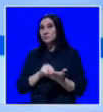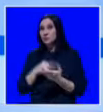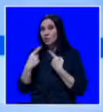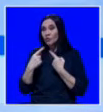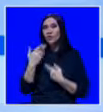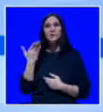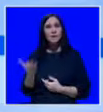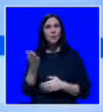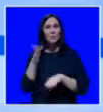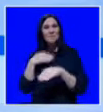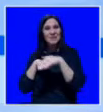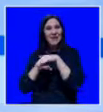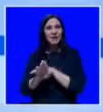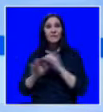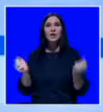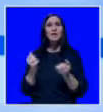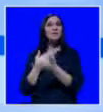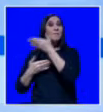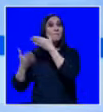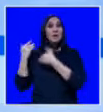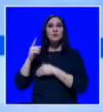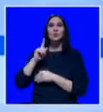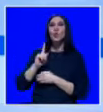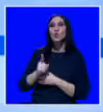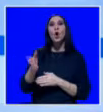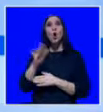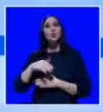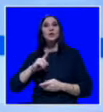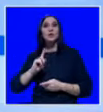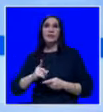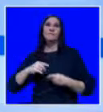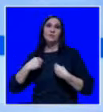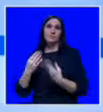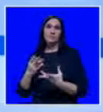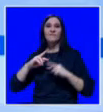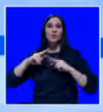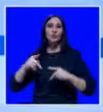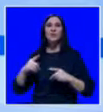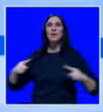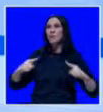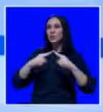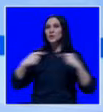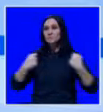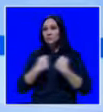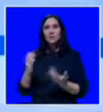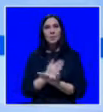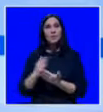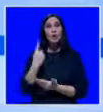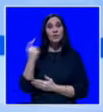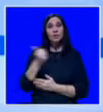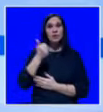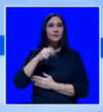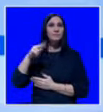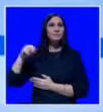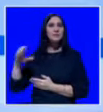за него, прикривайки действия в миналото, за които още дължи отговори? На повърхността сблъсъкът между един от лидерите на